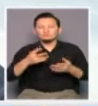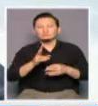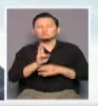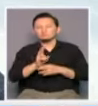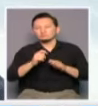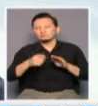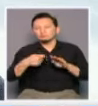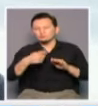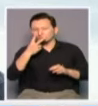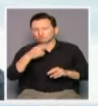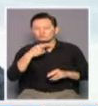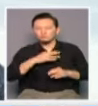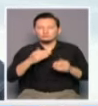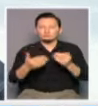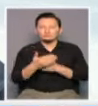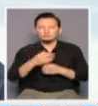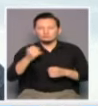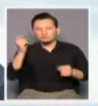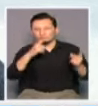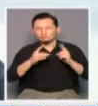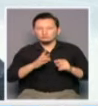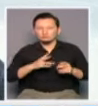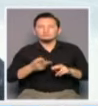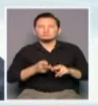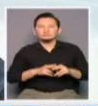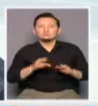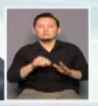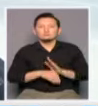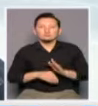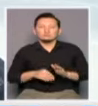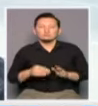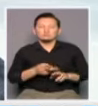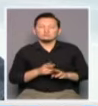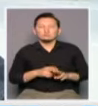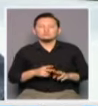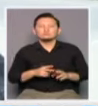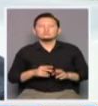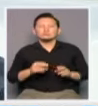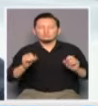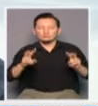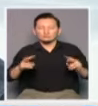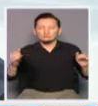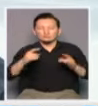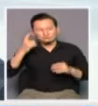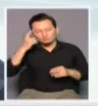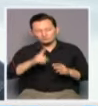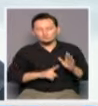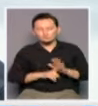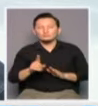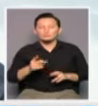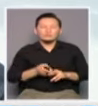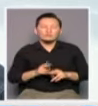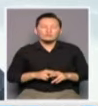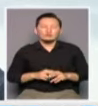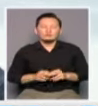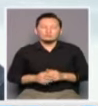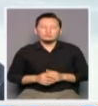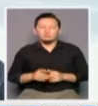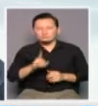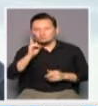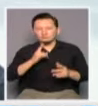де жаңалықтарды көрген кезде бізде осы акцияны ұйымдастыру ойымызға келді. Және де мен өз